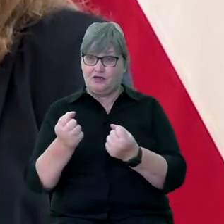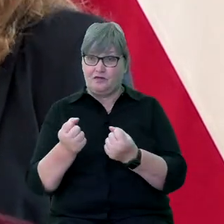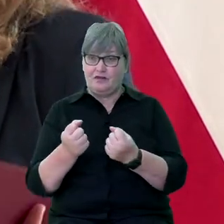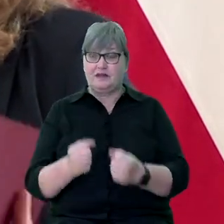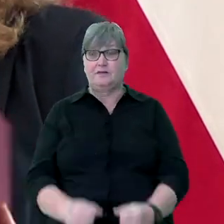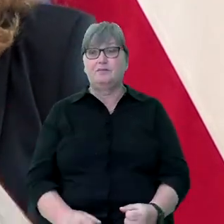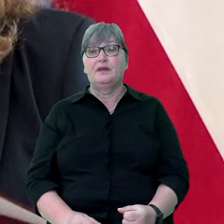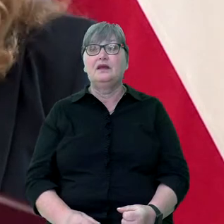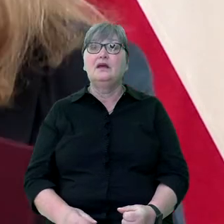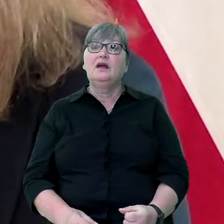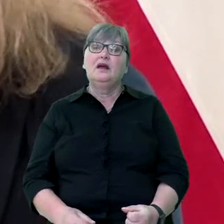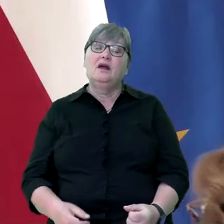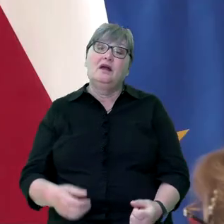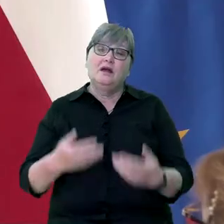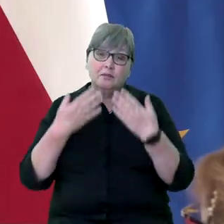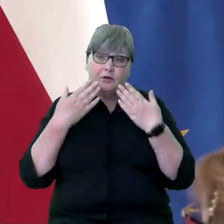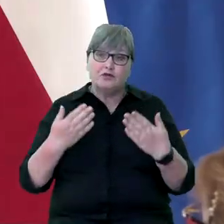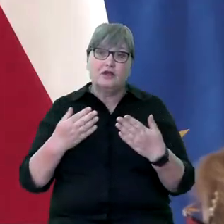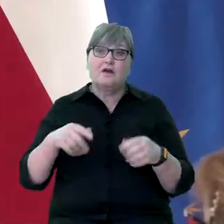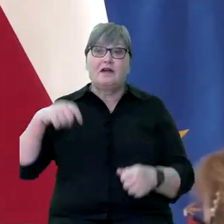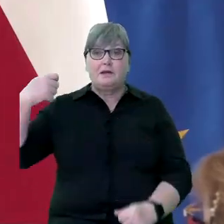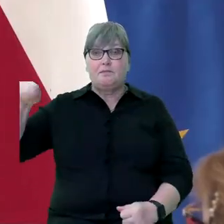Andrzej Duda.